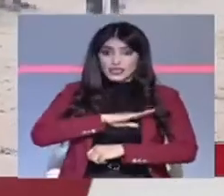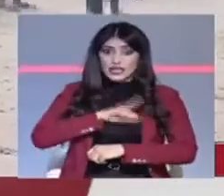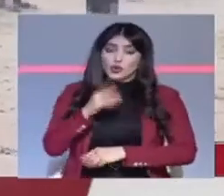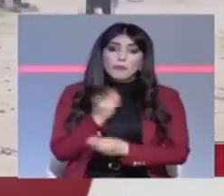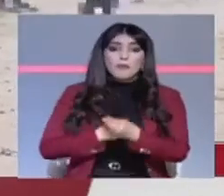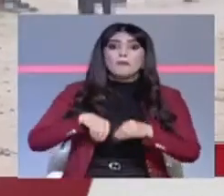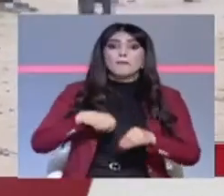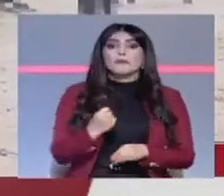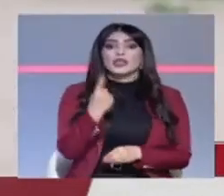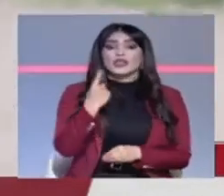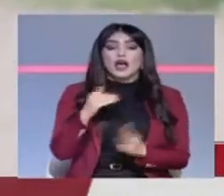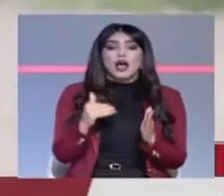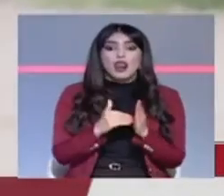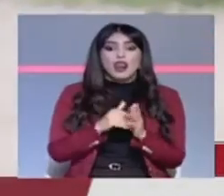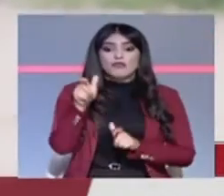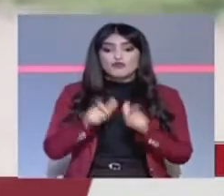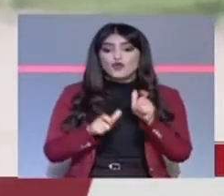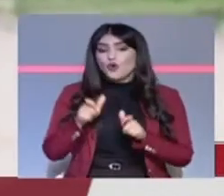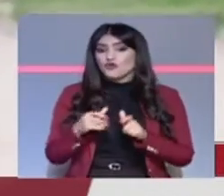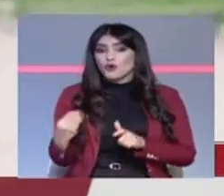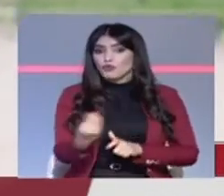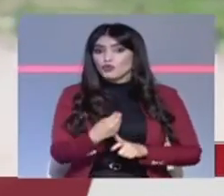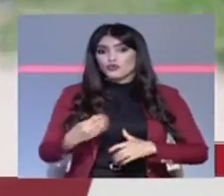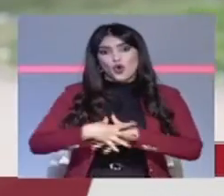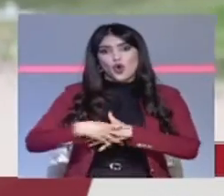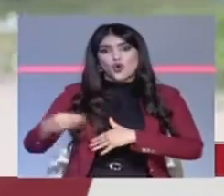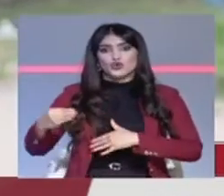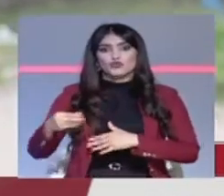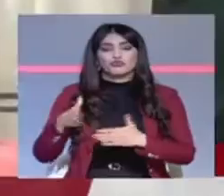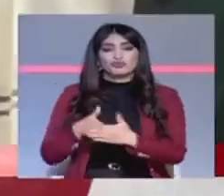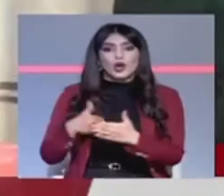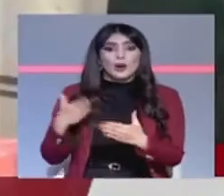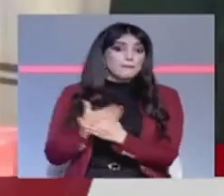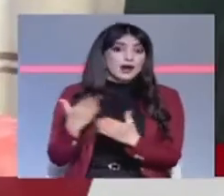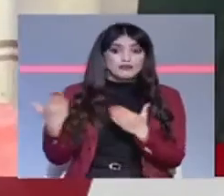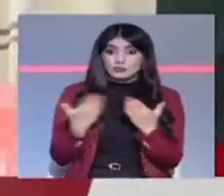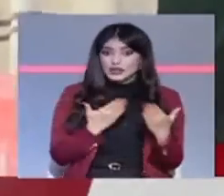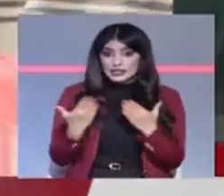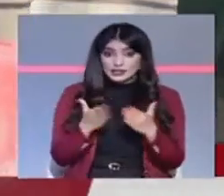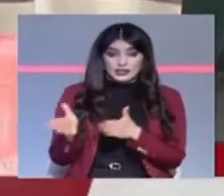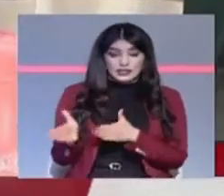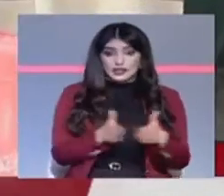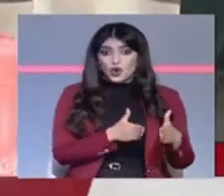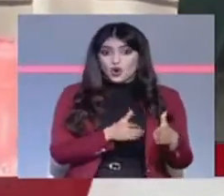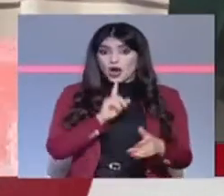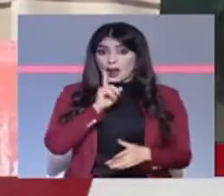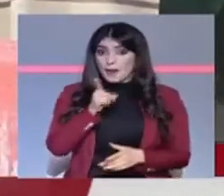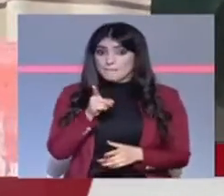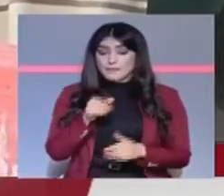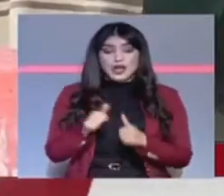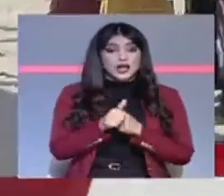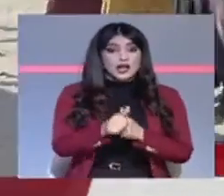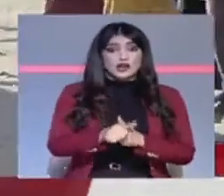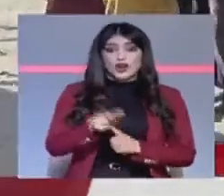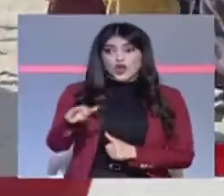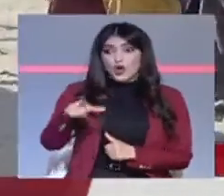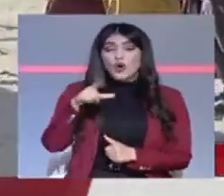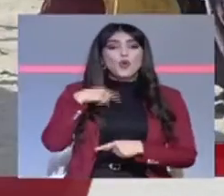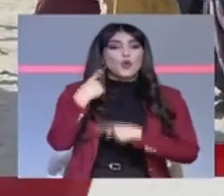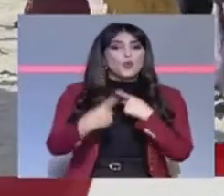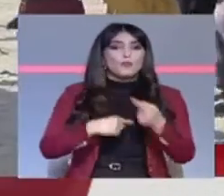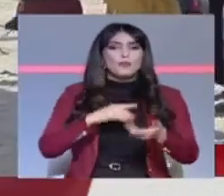طفل يغادرون سوار المدرسه على غرار مدرسه الاثار الابتدائيه بيتا التي هجرها سنويا